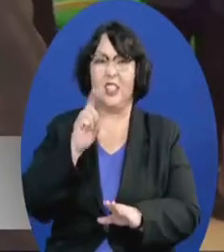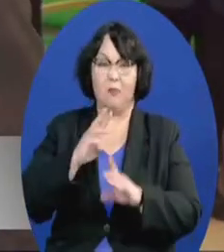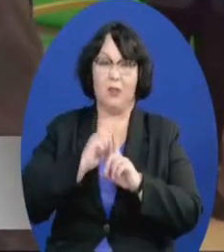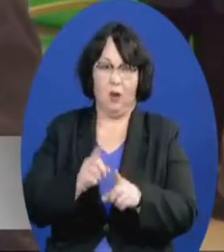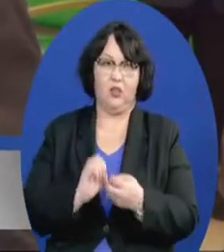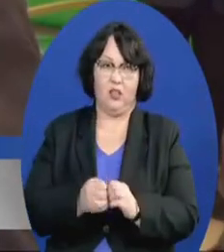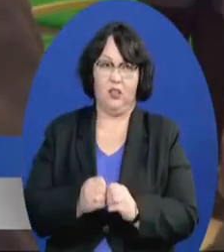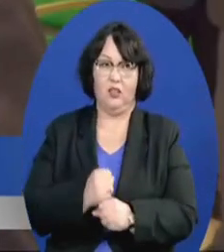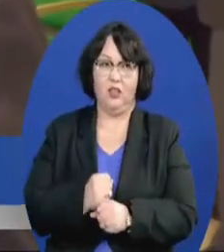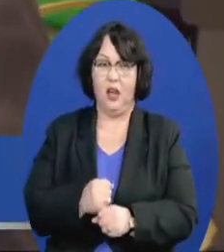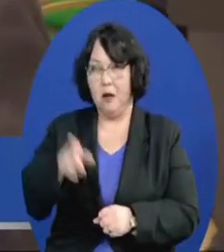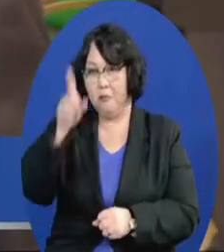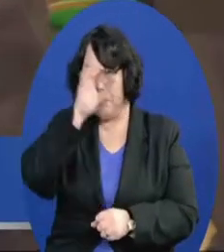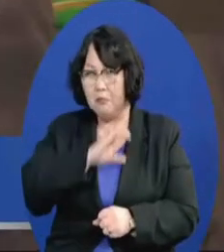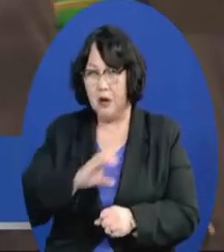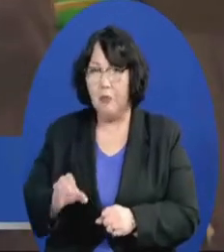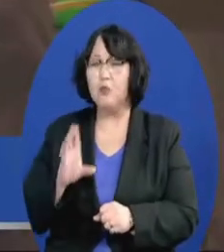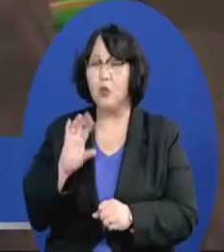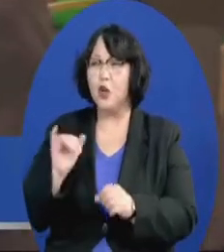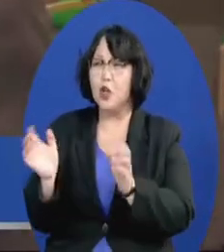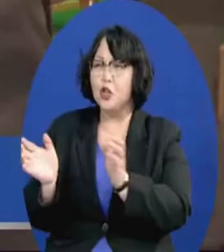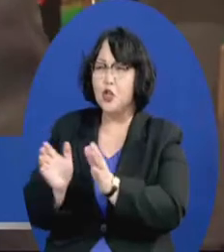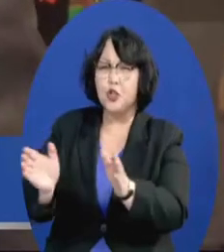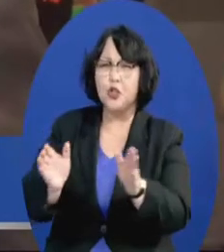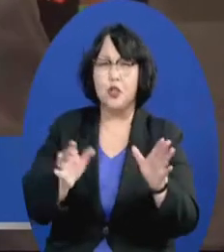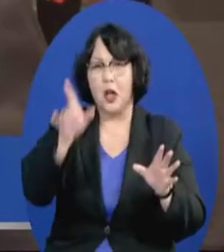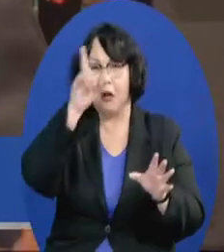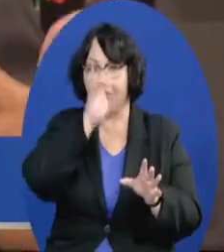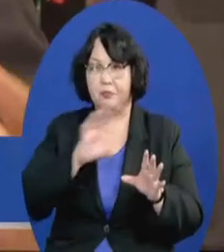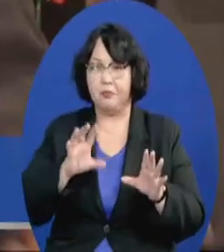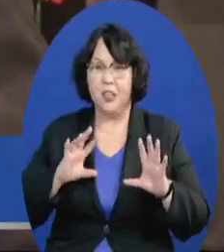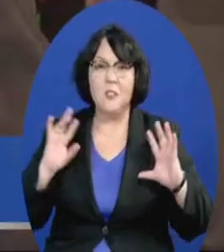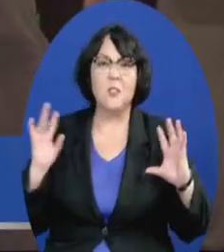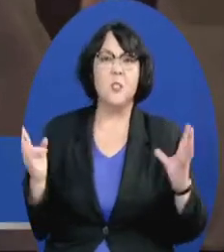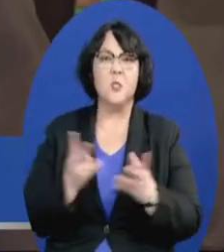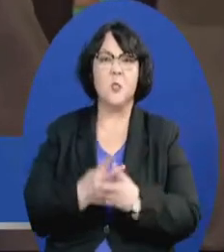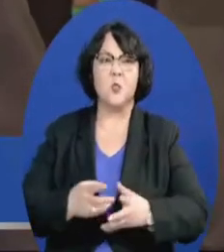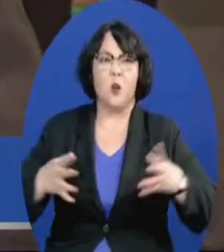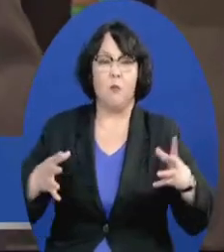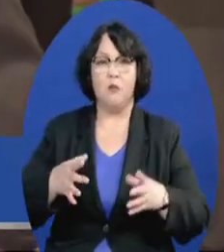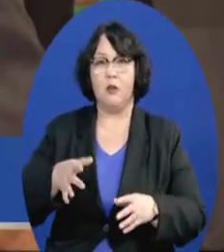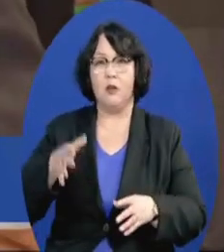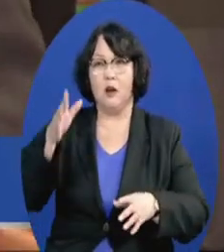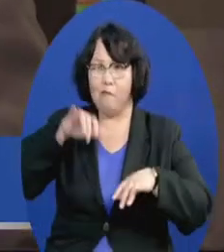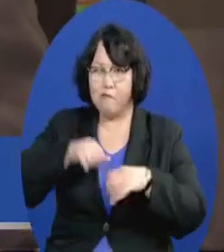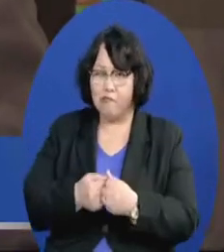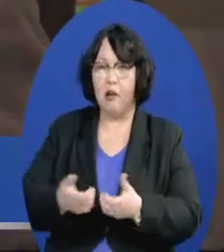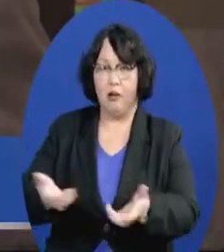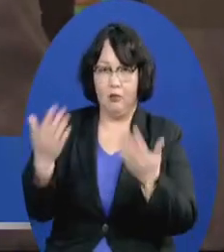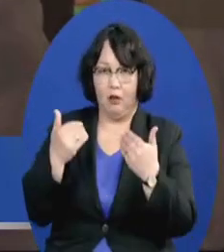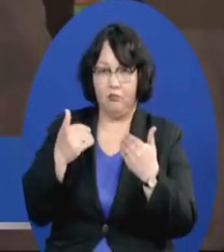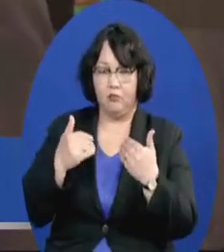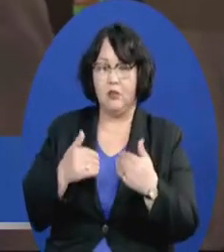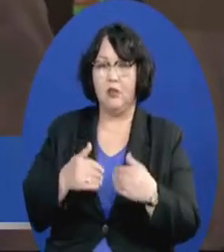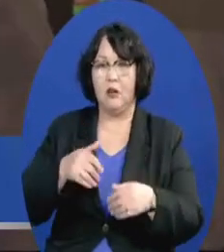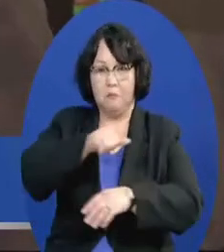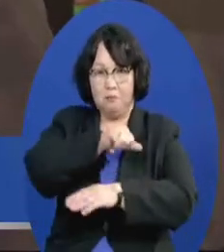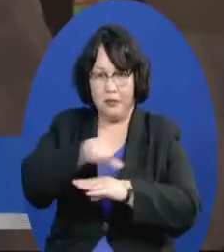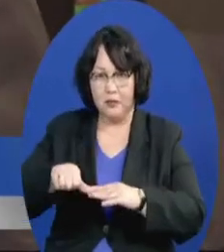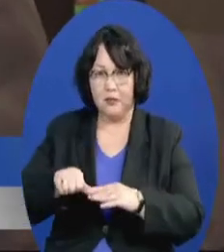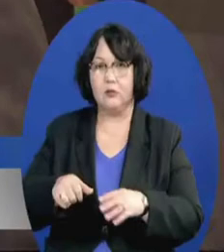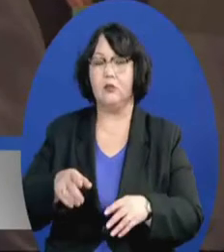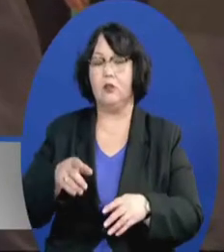биш ээ. Энэ бол бүр зохицолбор нэгдсэн эмнэлгийн төвшөнд гимтлээ авчдаг, мис заслаа хийждаг, эхүүдэд